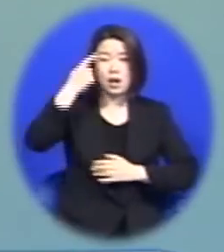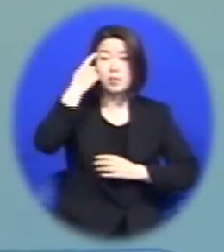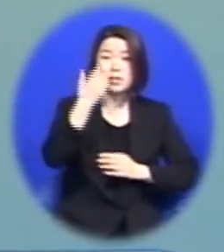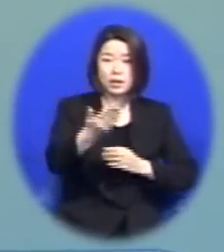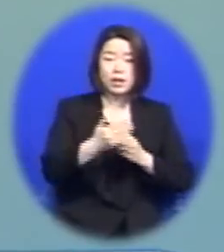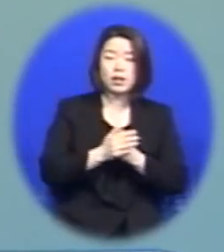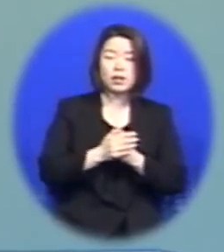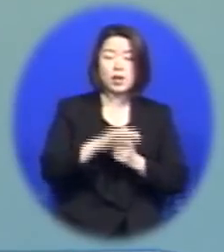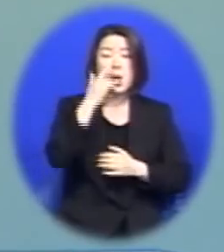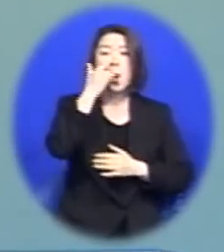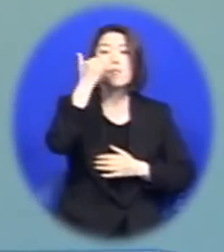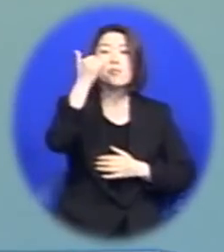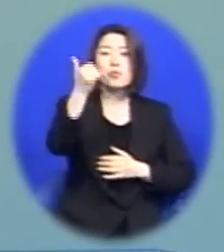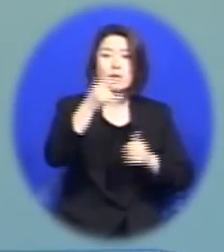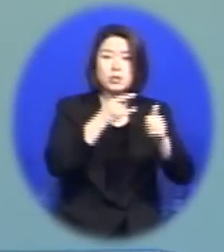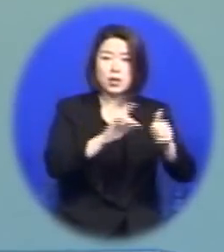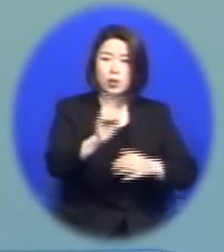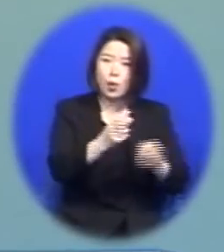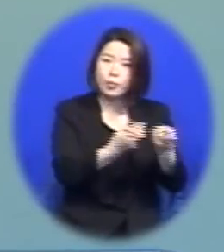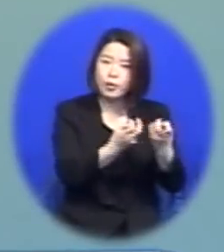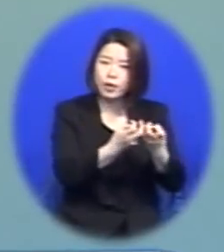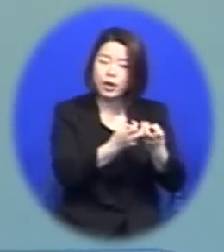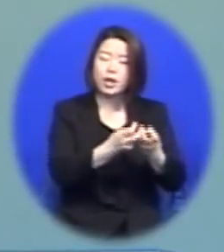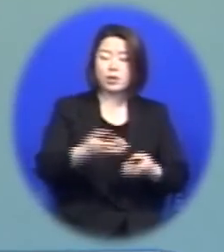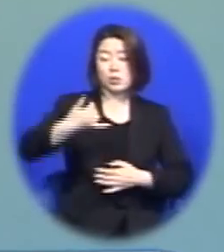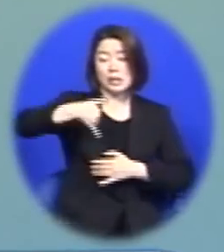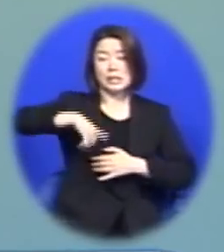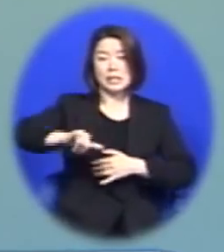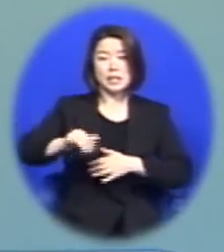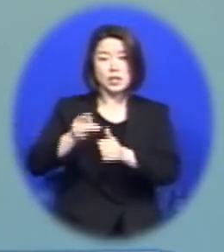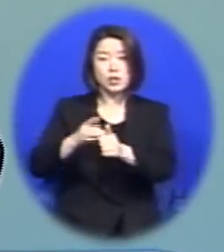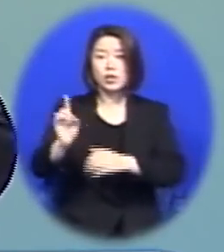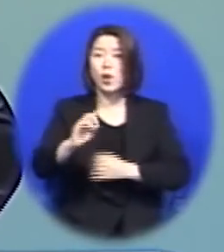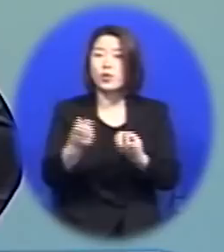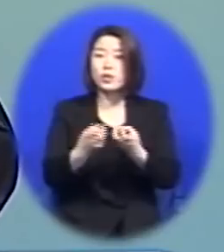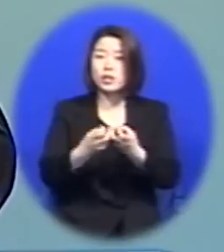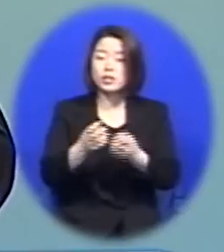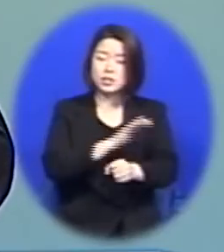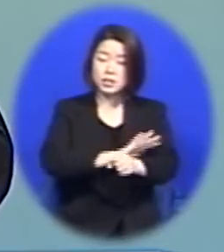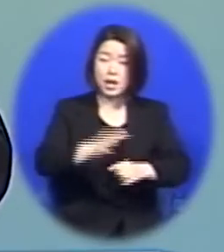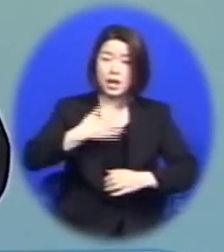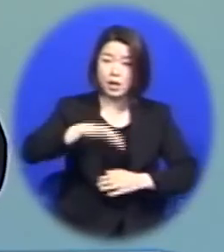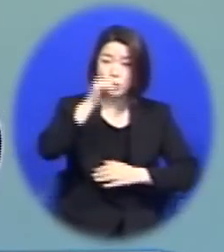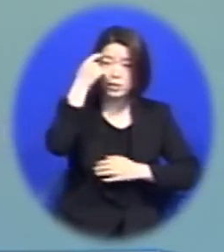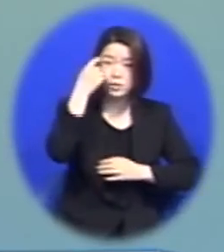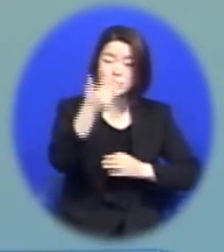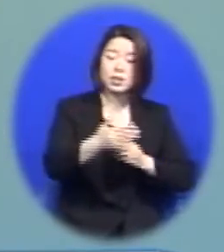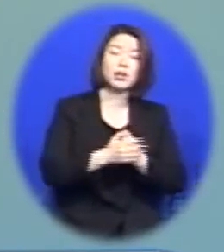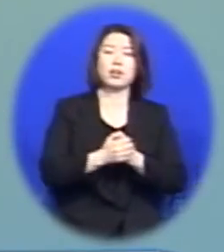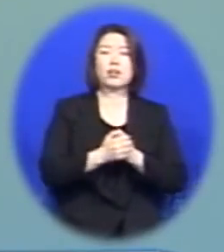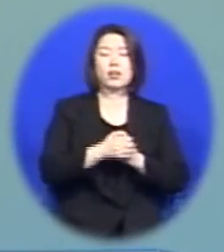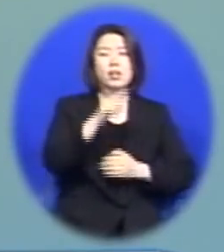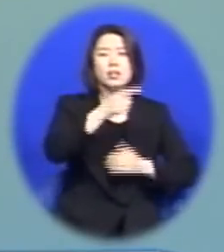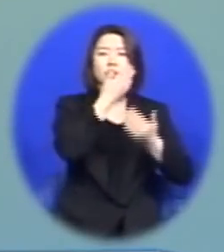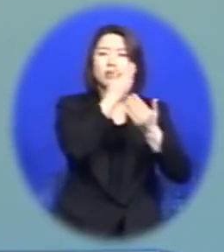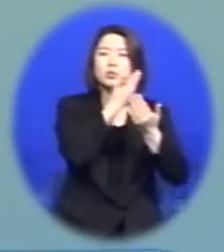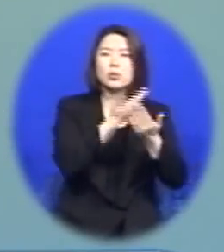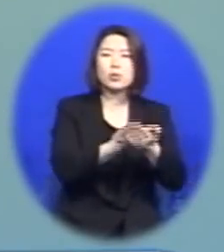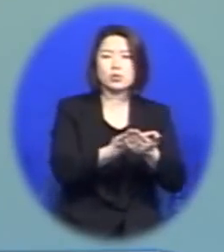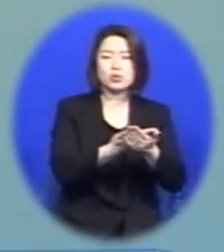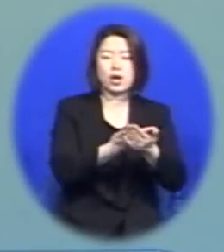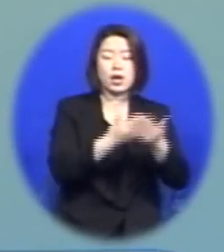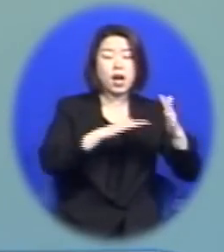부모님에게는 어떻게 해야 되고 자녀에게는 어떻게 해야되는지 여러분 잘 아십니까 아니 그 소중한 가정을